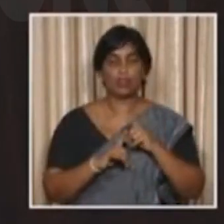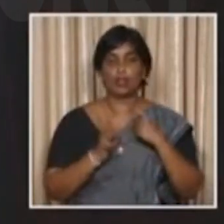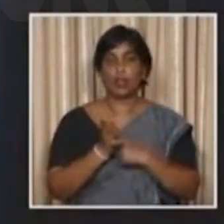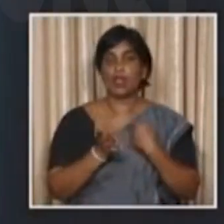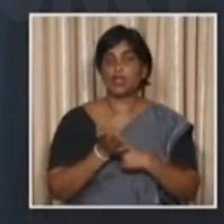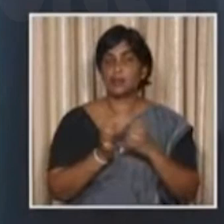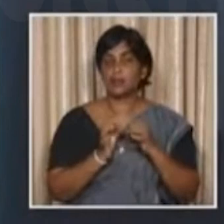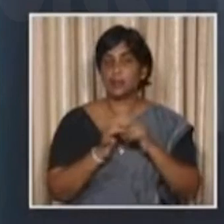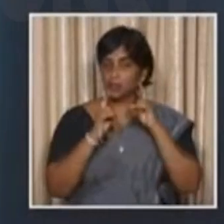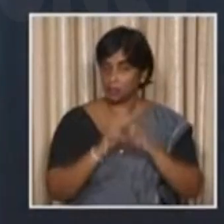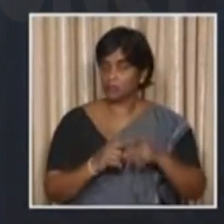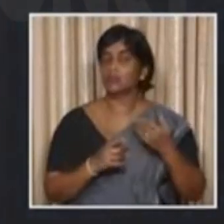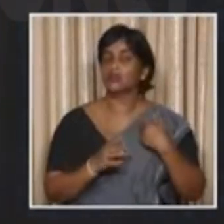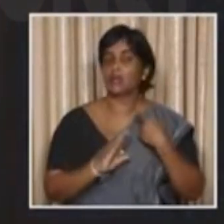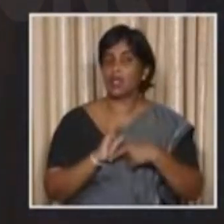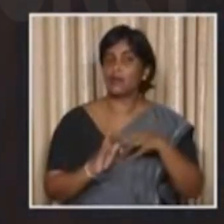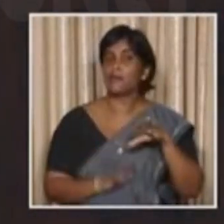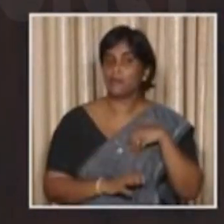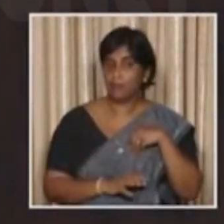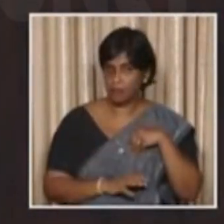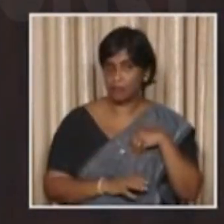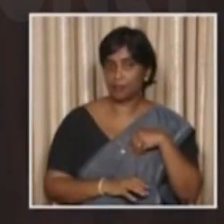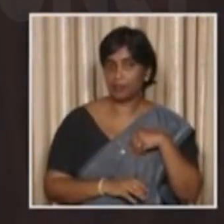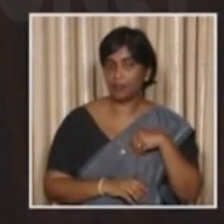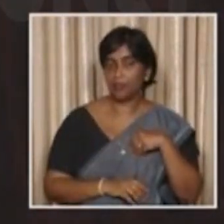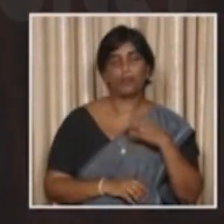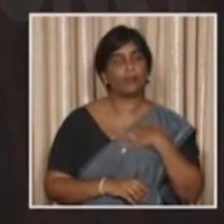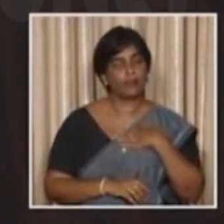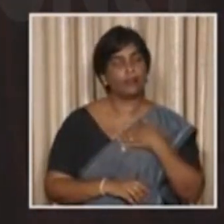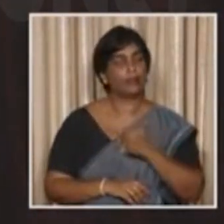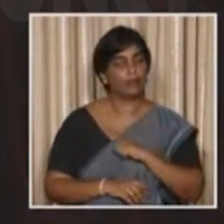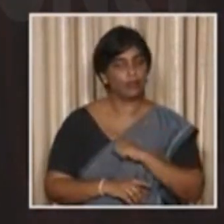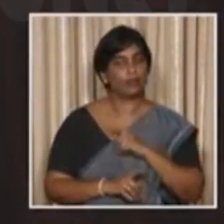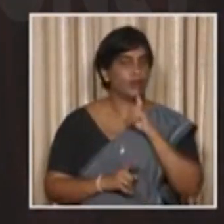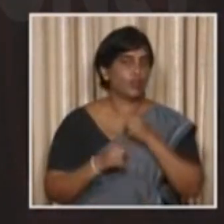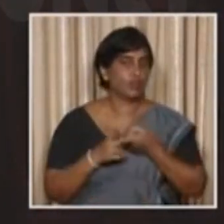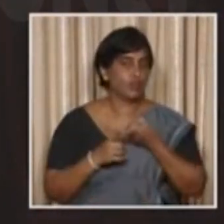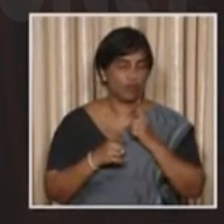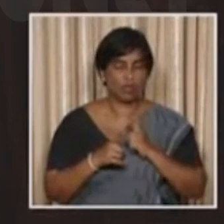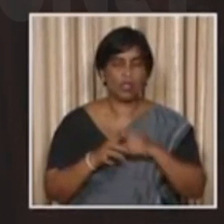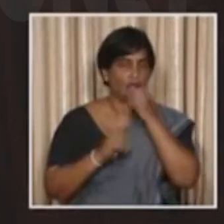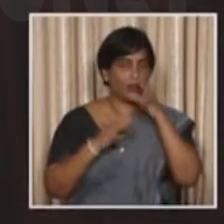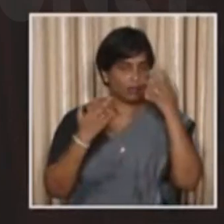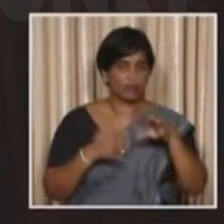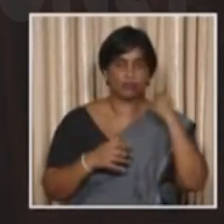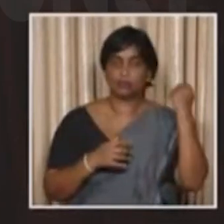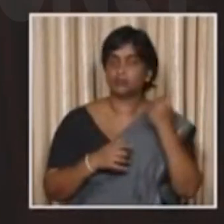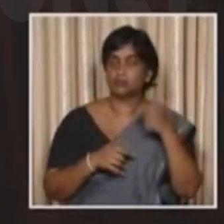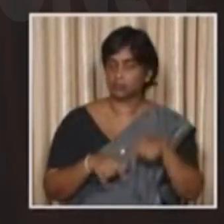රංජිත් බණ්ඩාර විදියට මේ රට පිළිගන්නවා මම කැමති එක්තරා උපමාවක් කතාවක් කියලා මේ